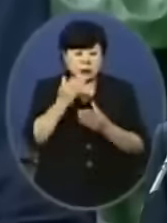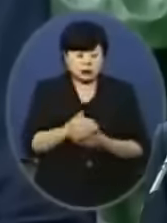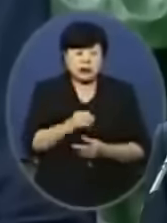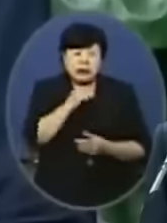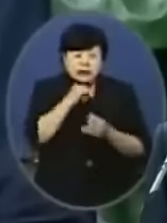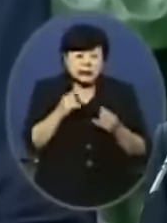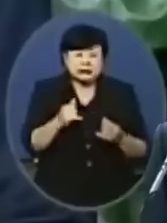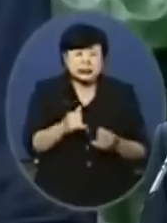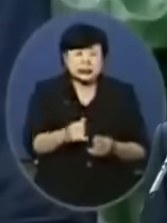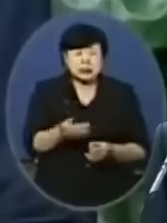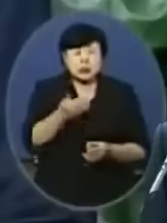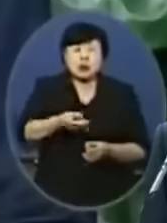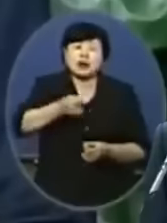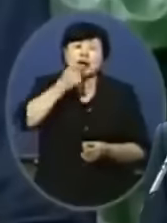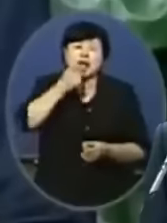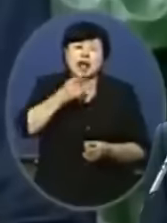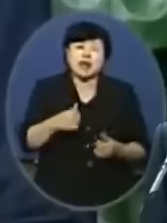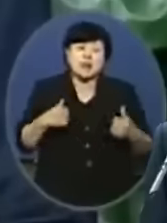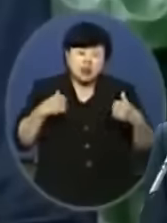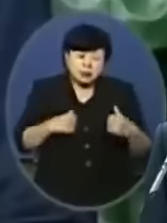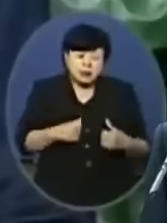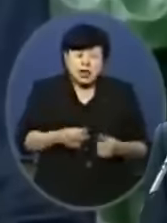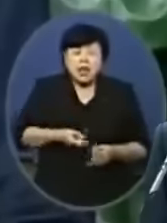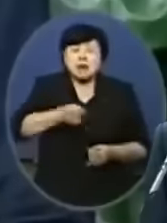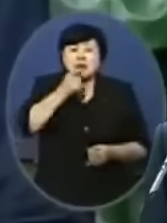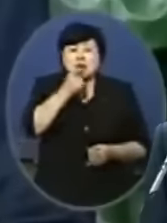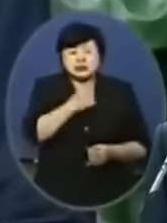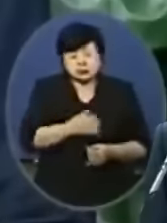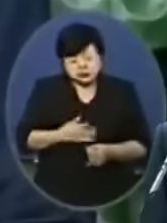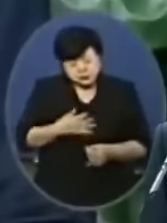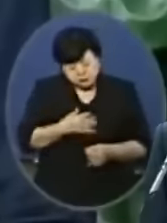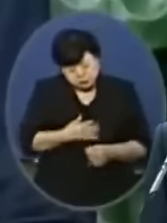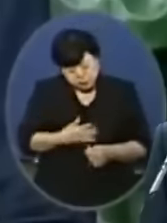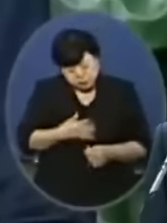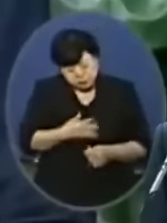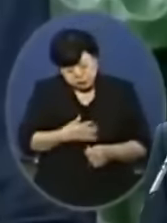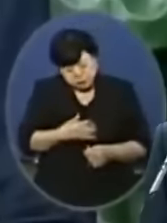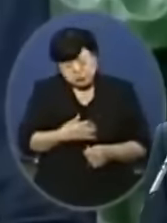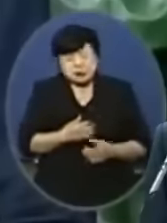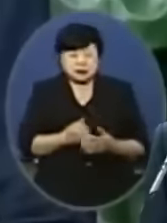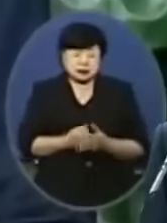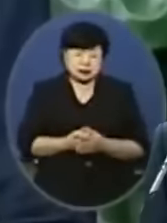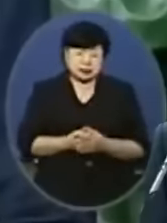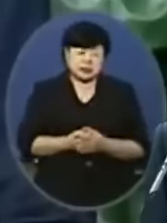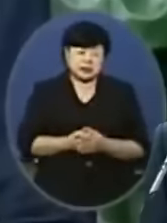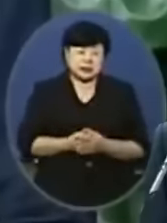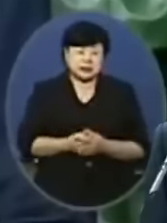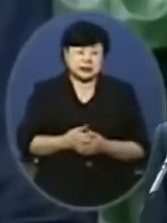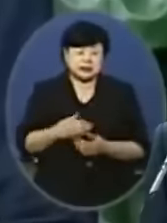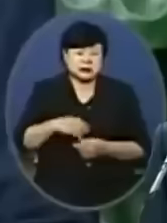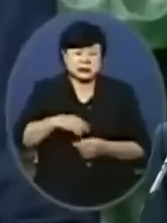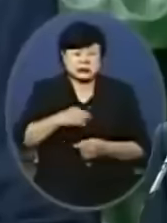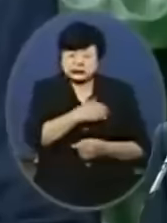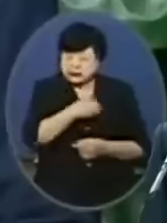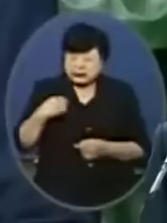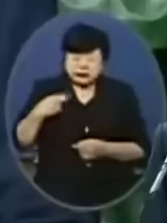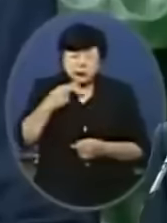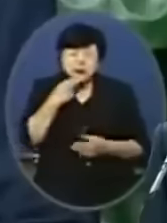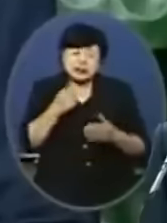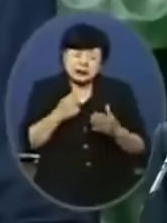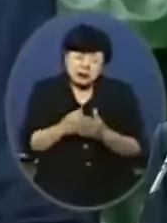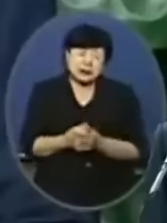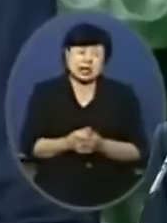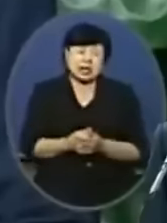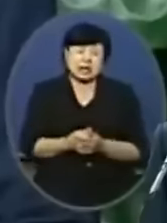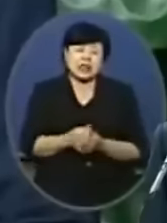가난한 사람은 무엇을 먹을까 무엇을 입을까 무엇을 마실까 염려하고 근심하고 열등의식이 마음을 누르기